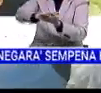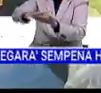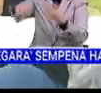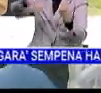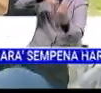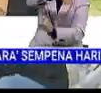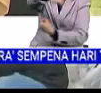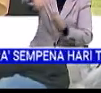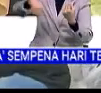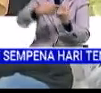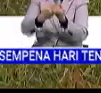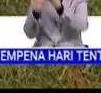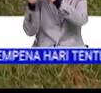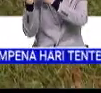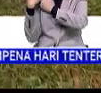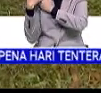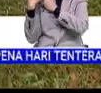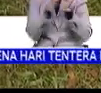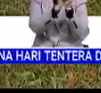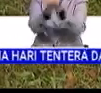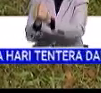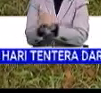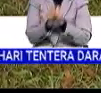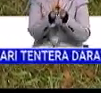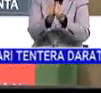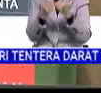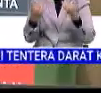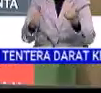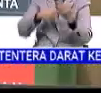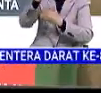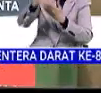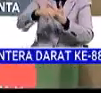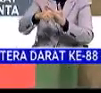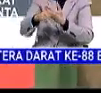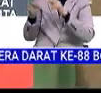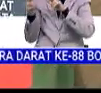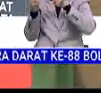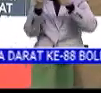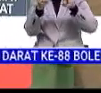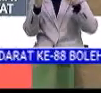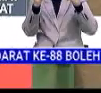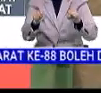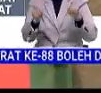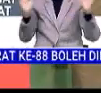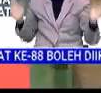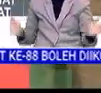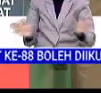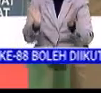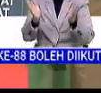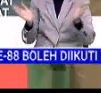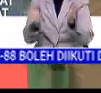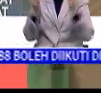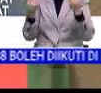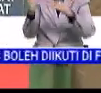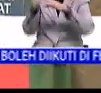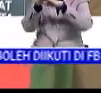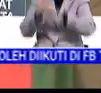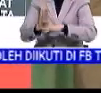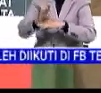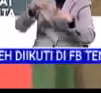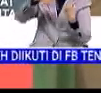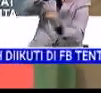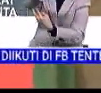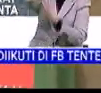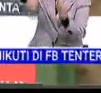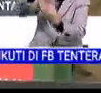adalah tanggungjawab bersama. Justeru, program seperti ini dilihat dapat menggalakkan lagi pembudayaan kitar